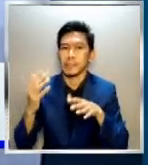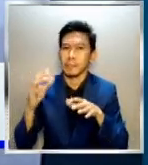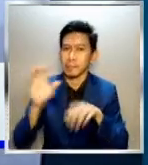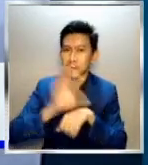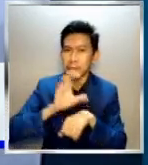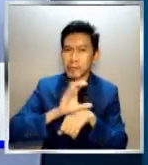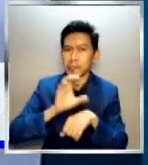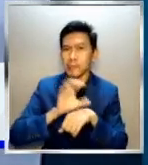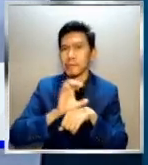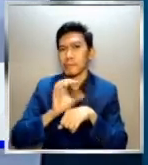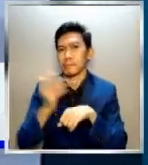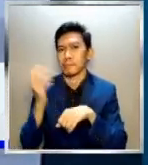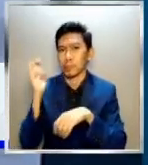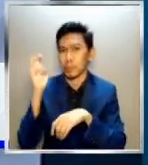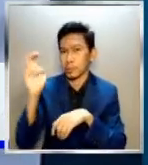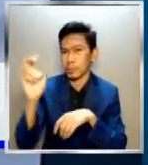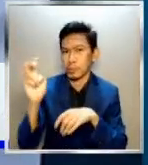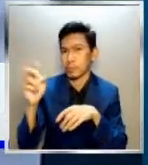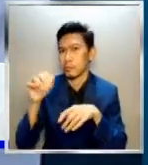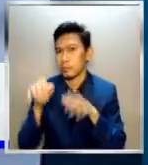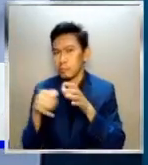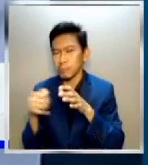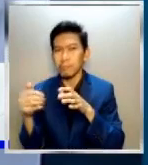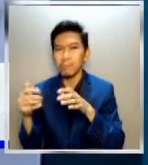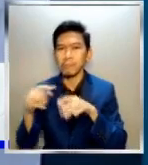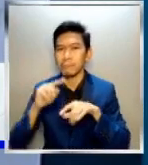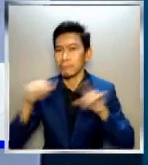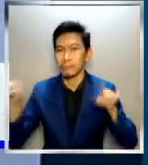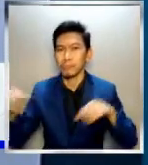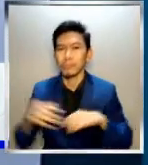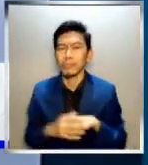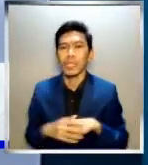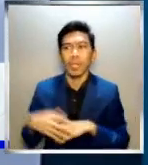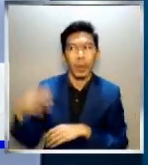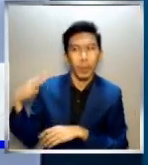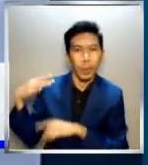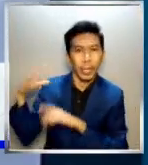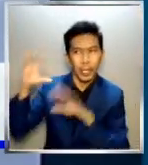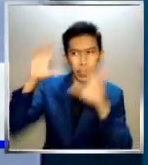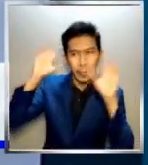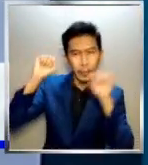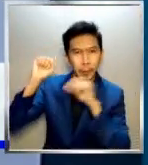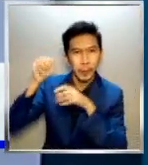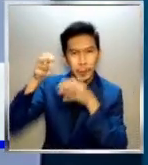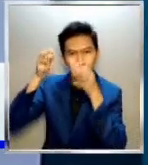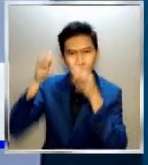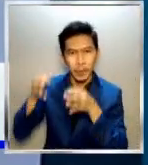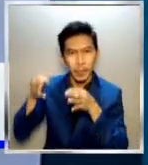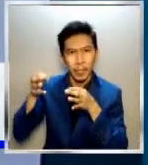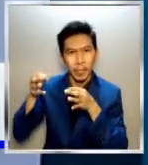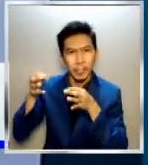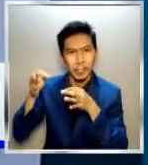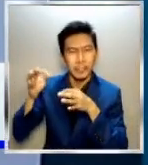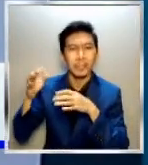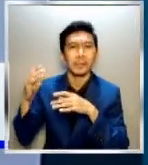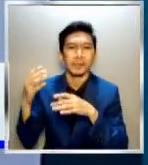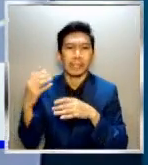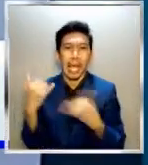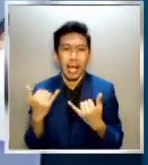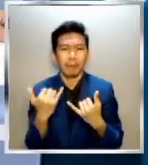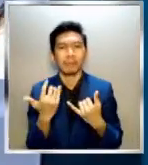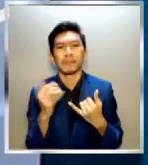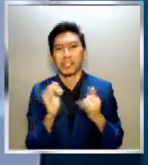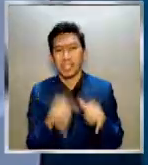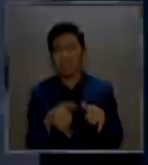transportasyon. Habang hinihintay daw ang desisyon ukol dito ng Pangulo, mananatili raw muna ang kasalukuyang polisiya sa pagsusuot ng